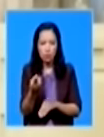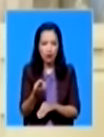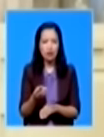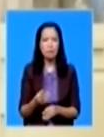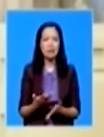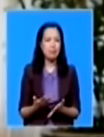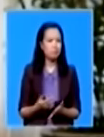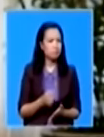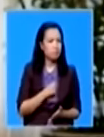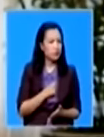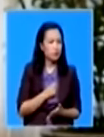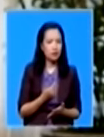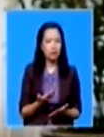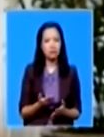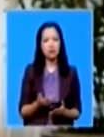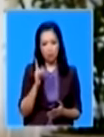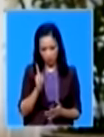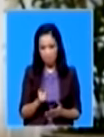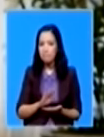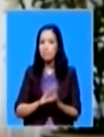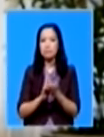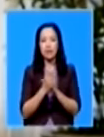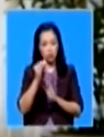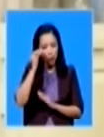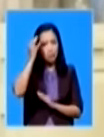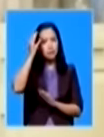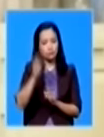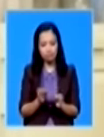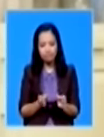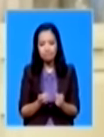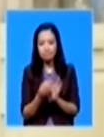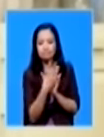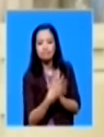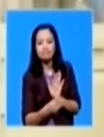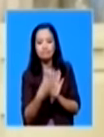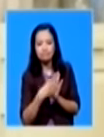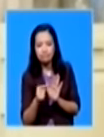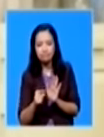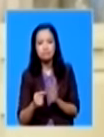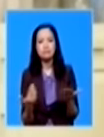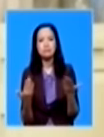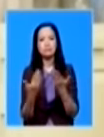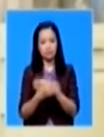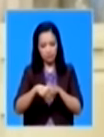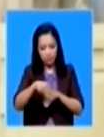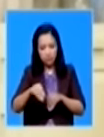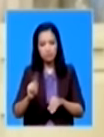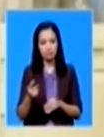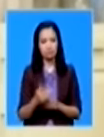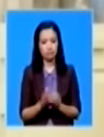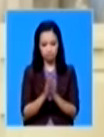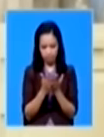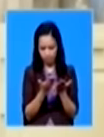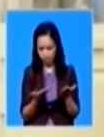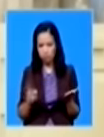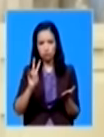มาปลูกมาตลอดเพราะไม่มีคนไปสร้างการเรียนรู้เขาไงวันนี้ผมทำอะไรนะเอกสารเป็นเล่มโดยให้กลุ่มประชาสัมพันธ์เนี่ยรวบรวมมาแจกไว้ 20,000 เล่ม